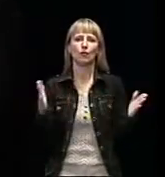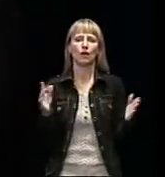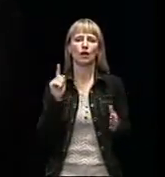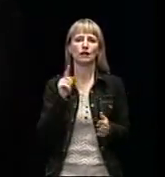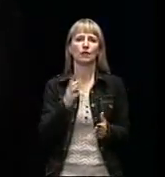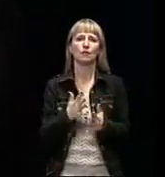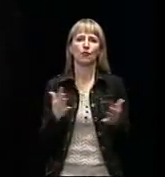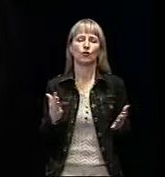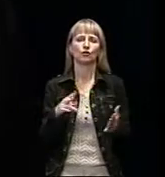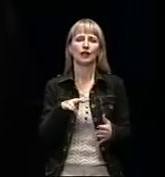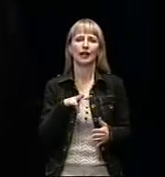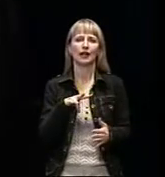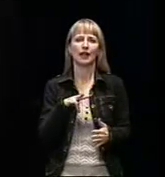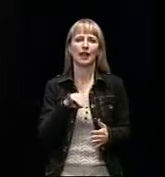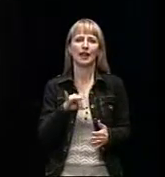больше лирики,